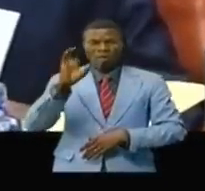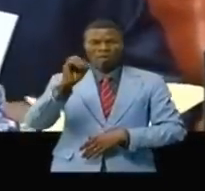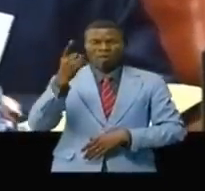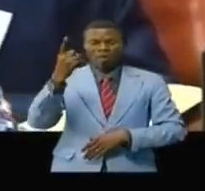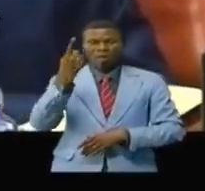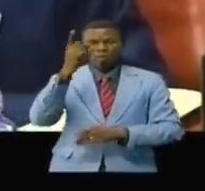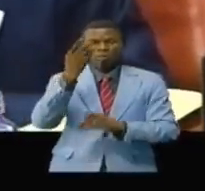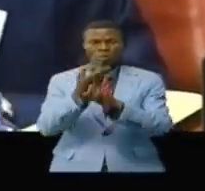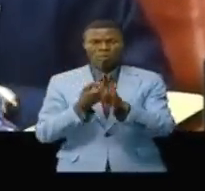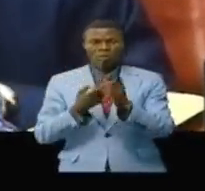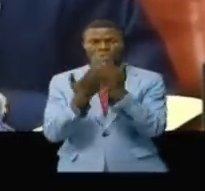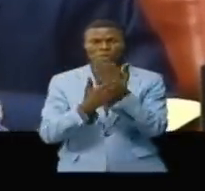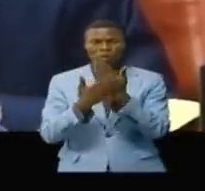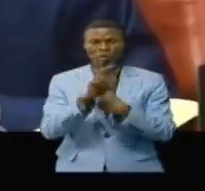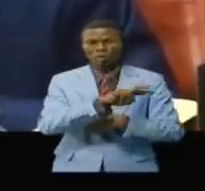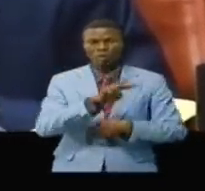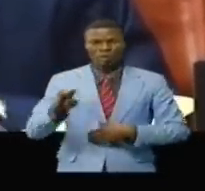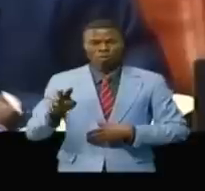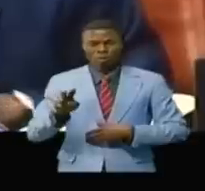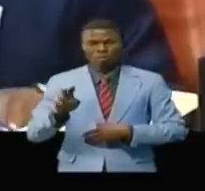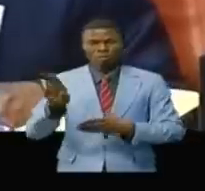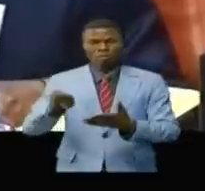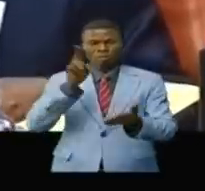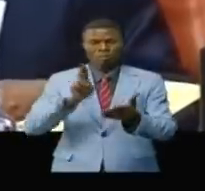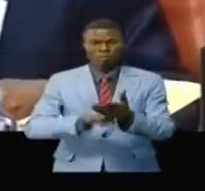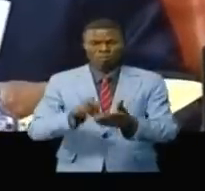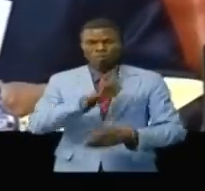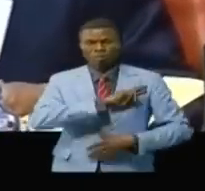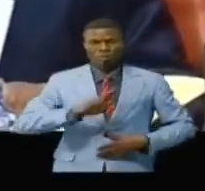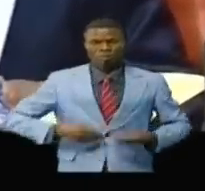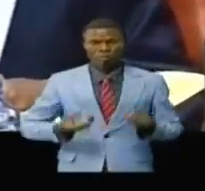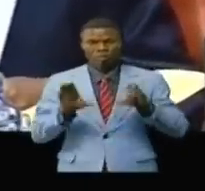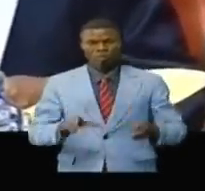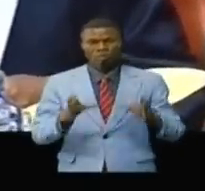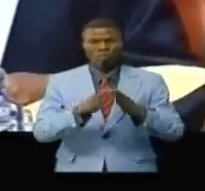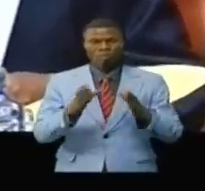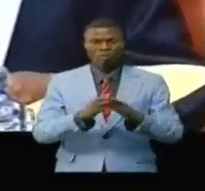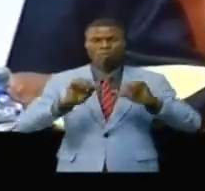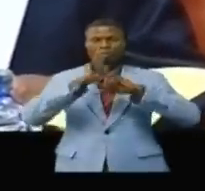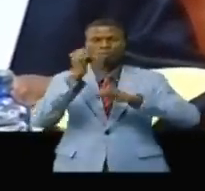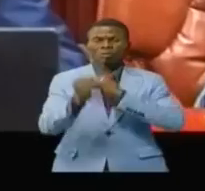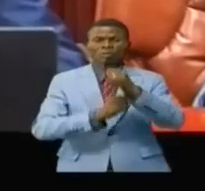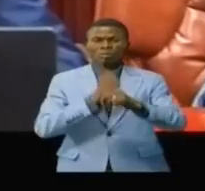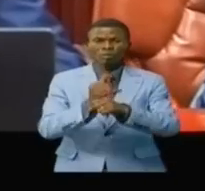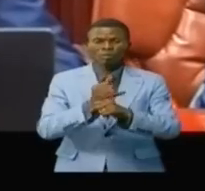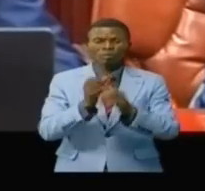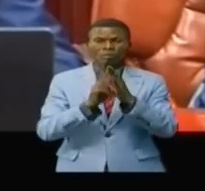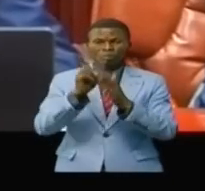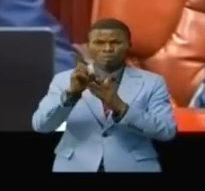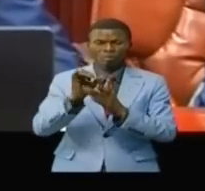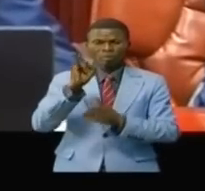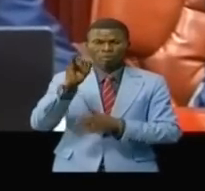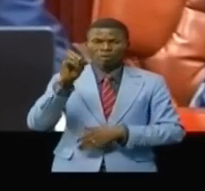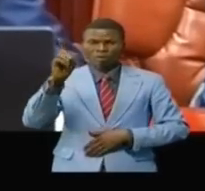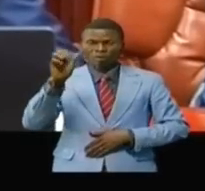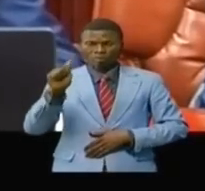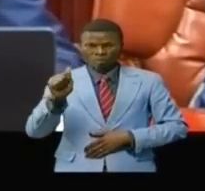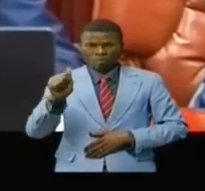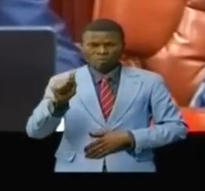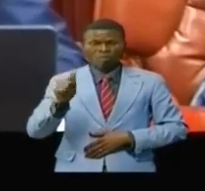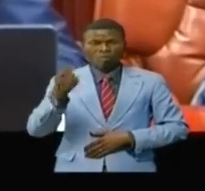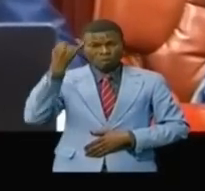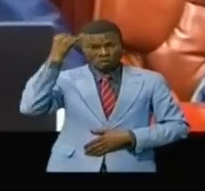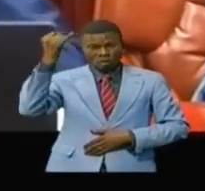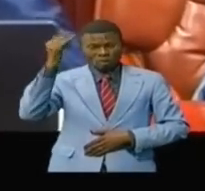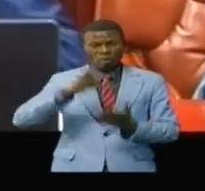1er juillet 2022, conclu entre la République démocratique du Congo et l'Association internationale de développement IDA au titre